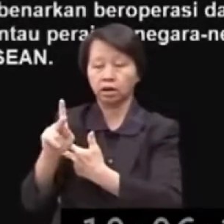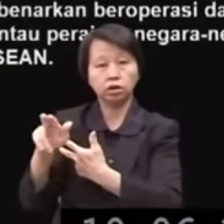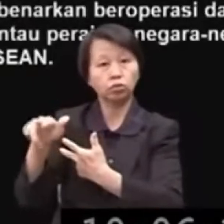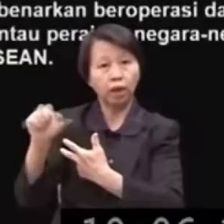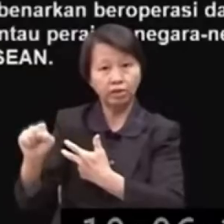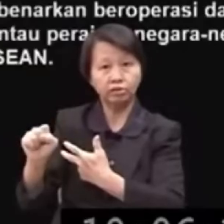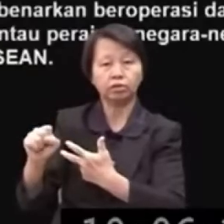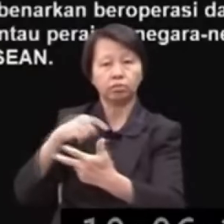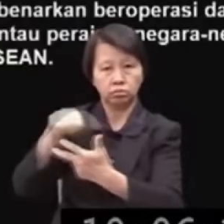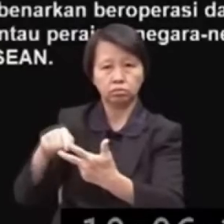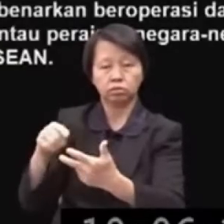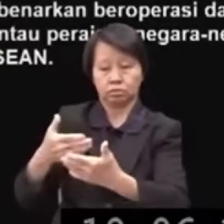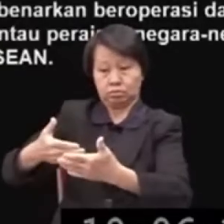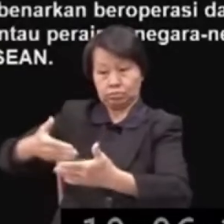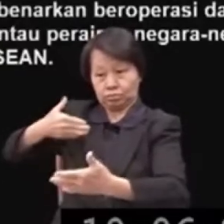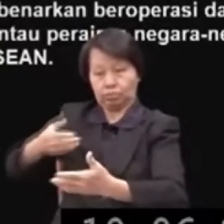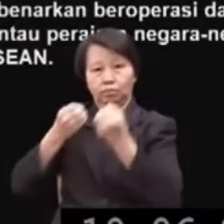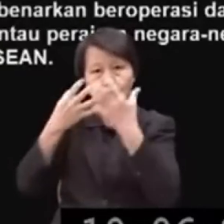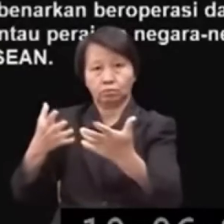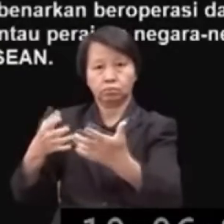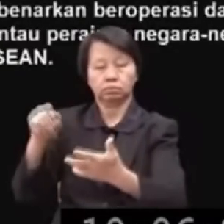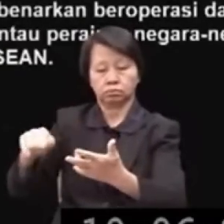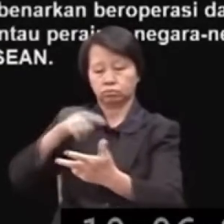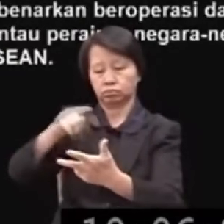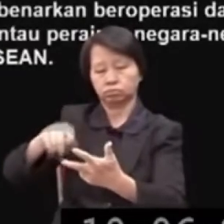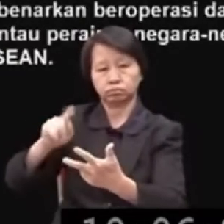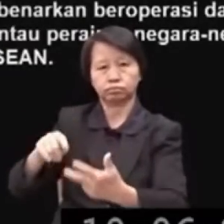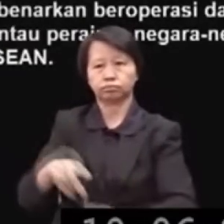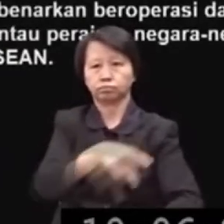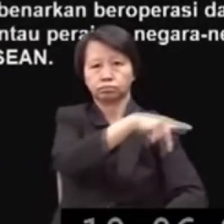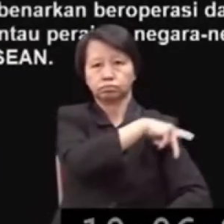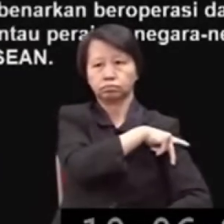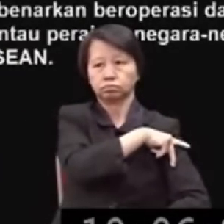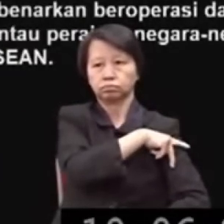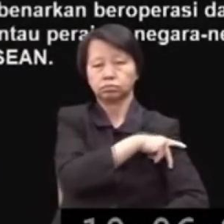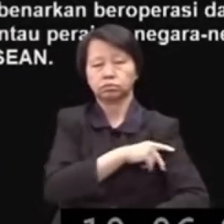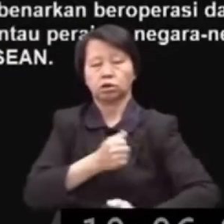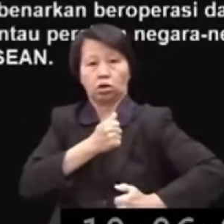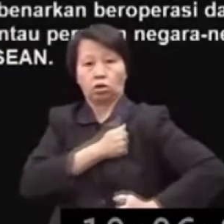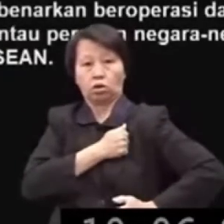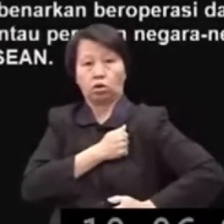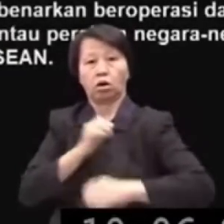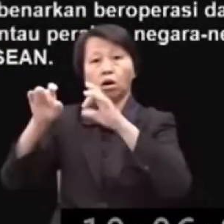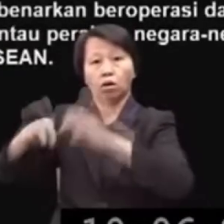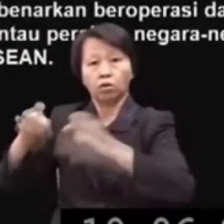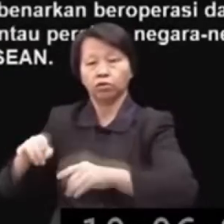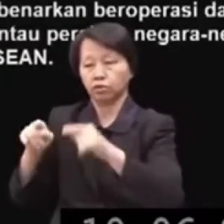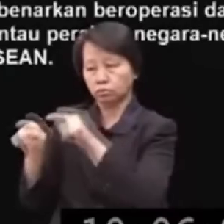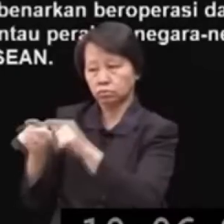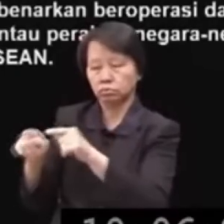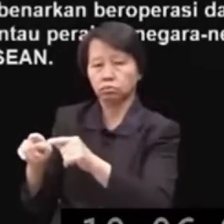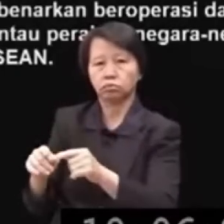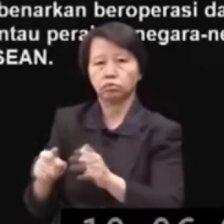sebelum pengumuman tersebut dibuat Panglima angkatan yang merupakan